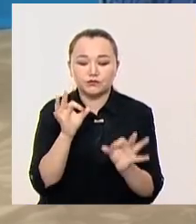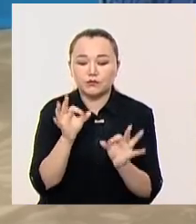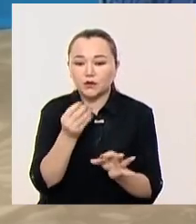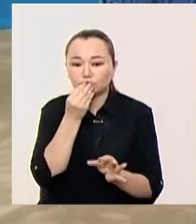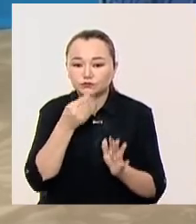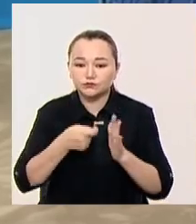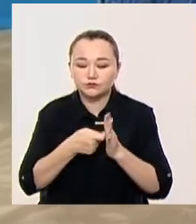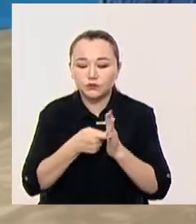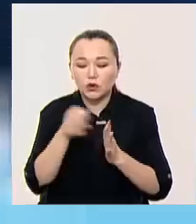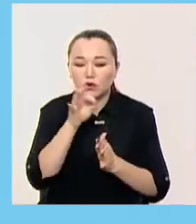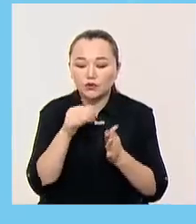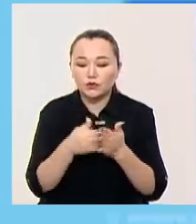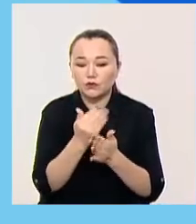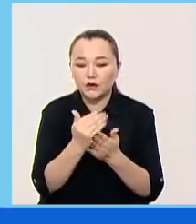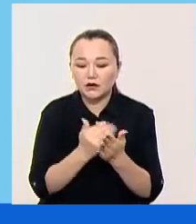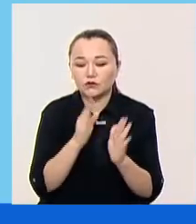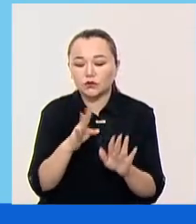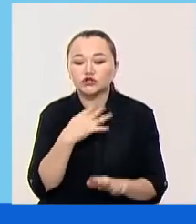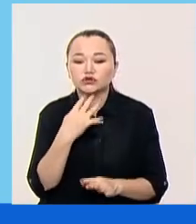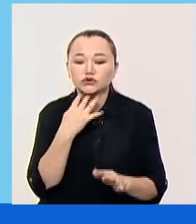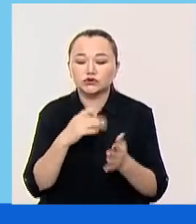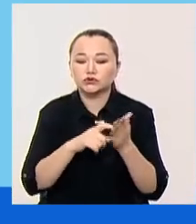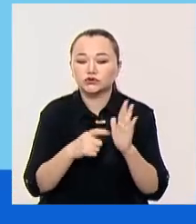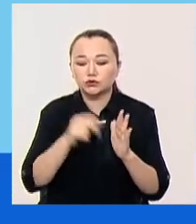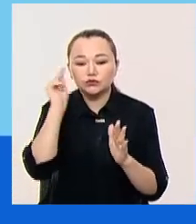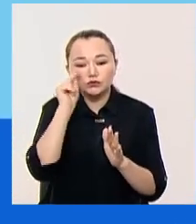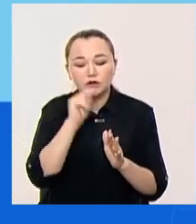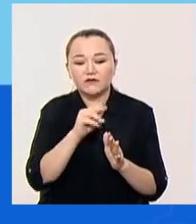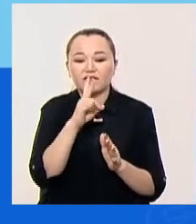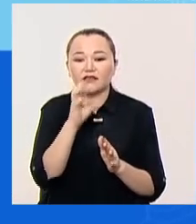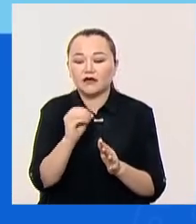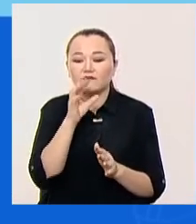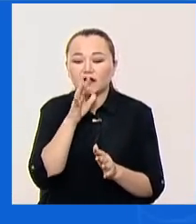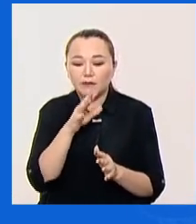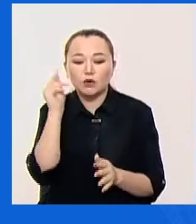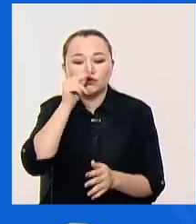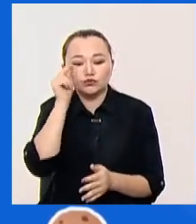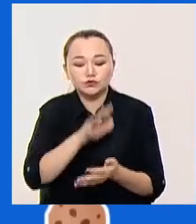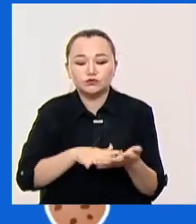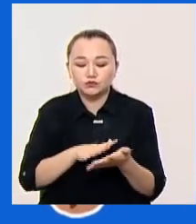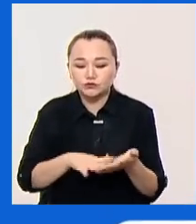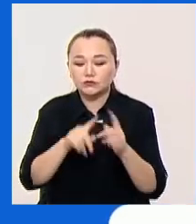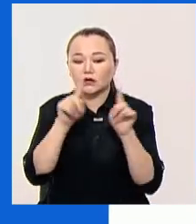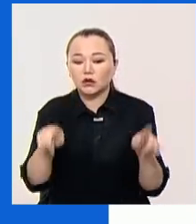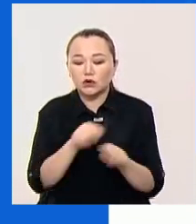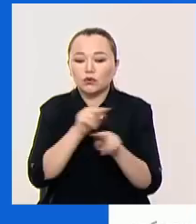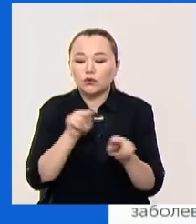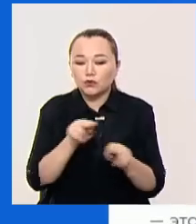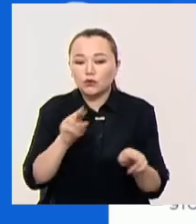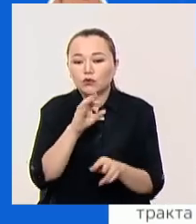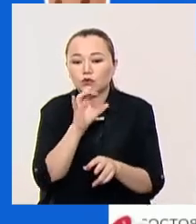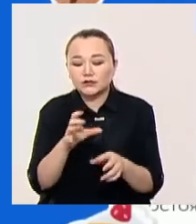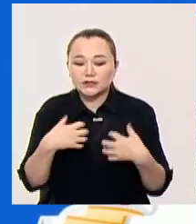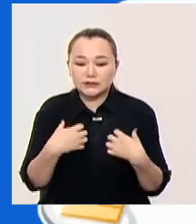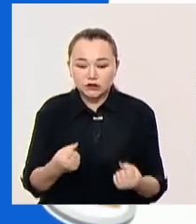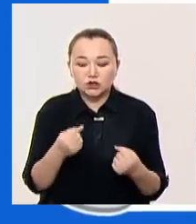бастады. Әзірге жаңа бағдарламаны тек 4-ші сынып оқушылары сабақтан тыс уақытта меңгеріп жатыр. Интерактивті оқыту курсынан балалар дені